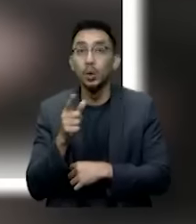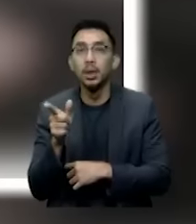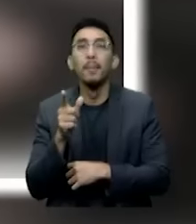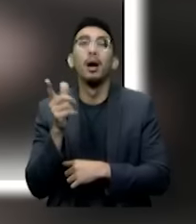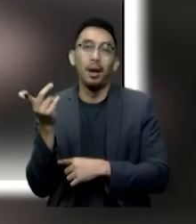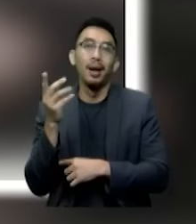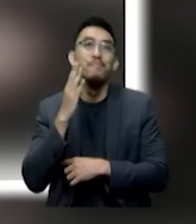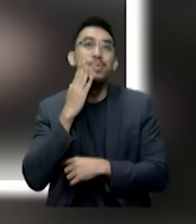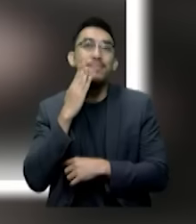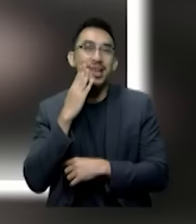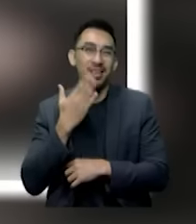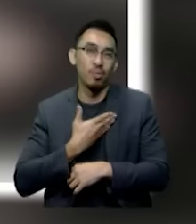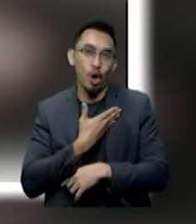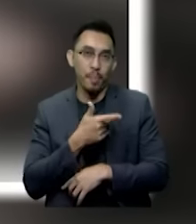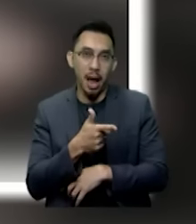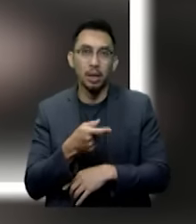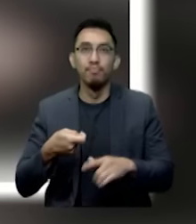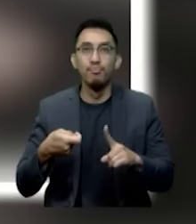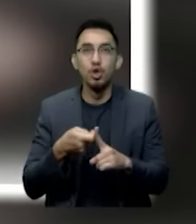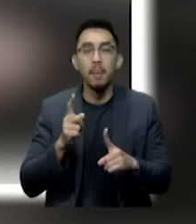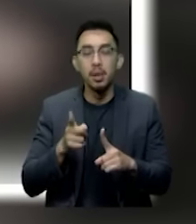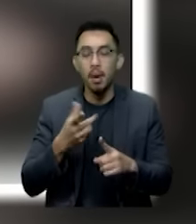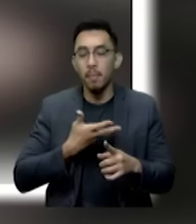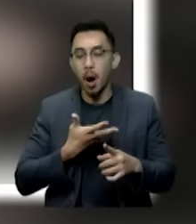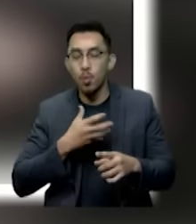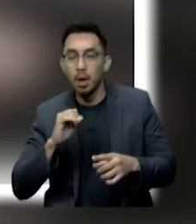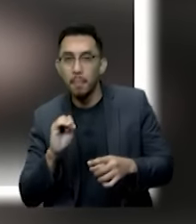tega membunuh demi mengambil perhiasan emas korban.